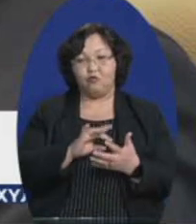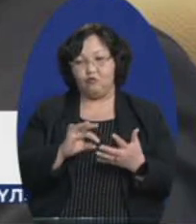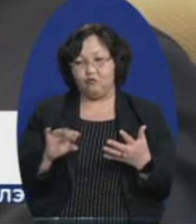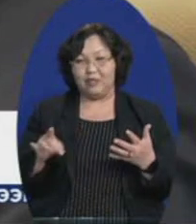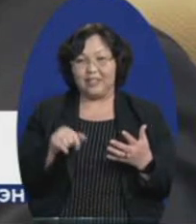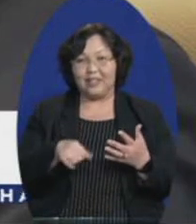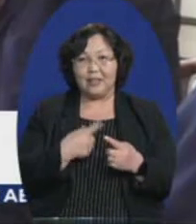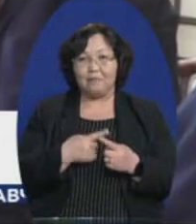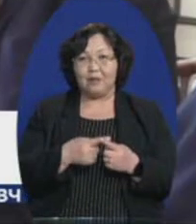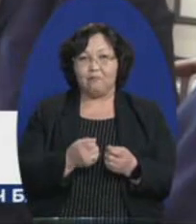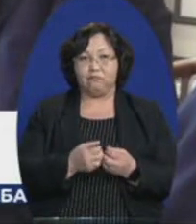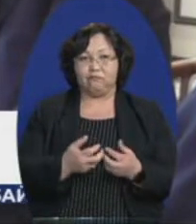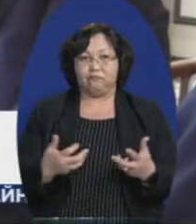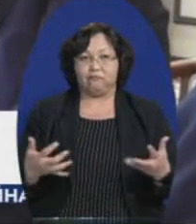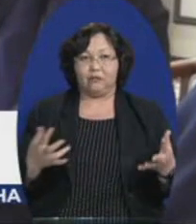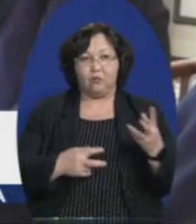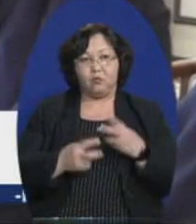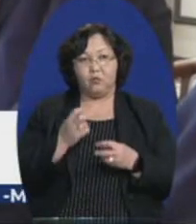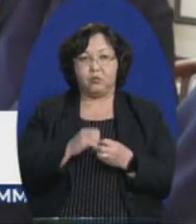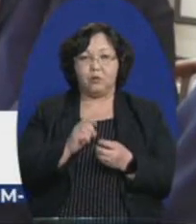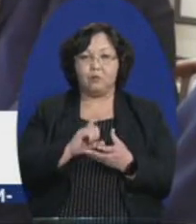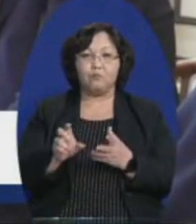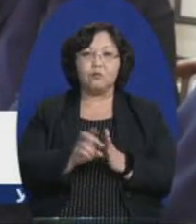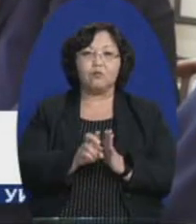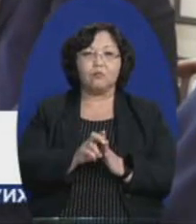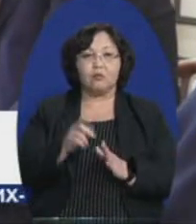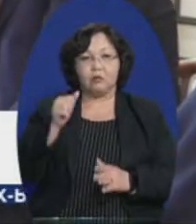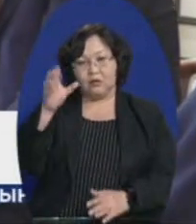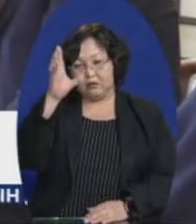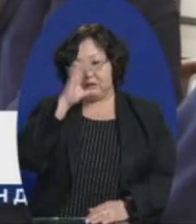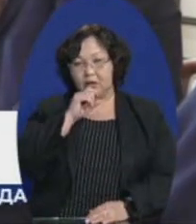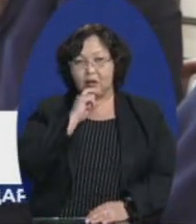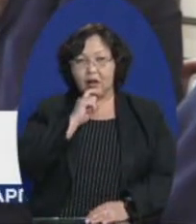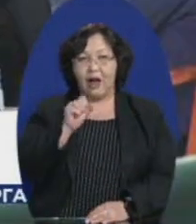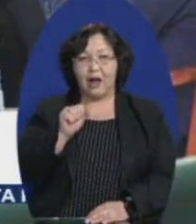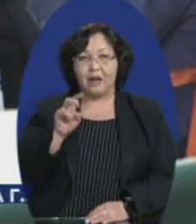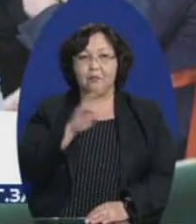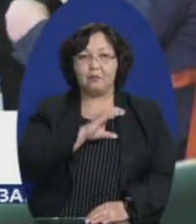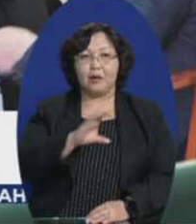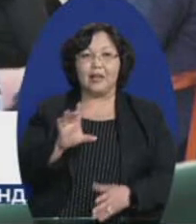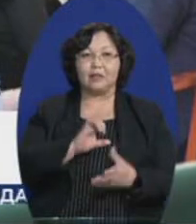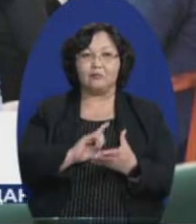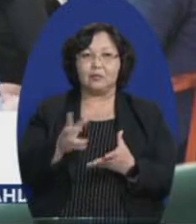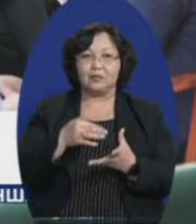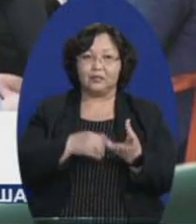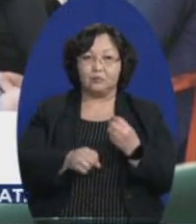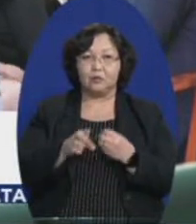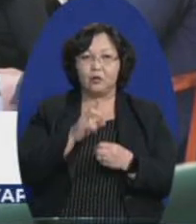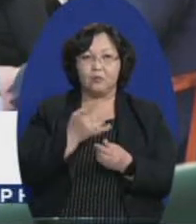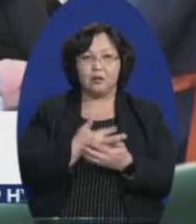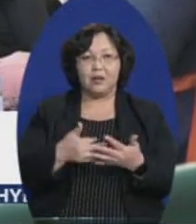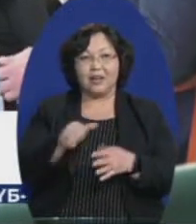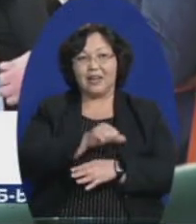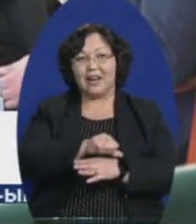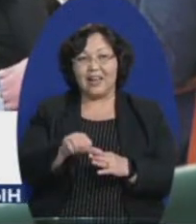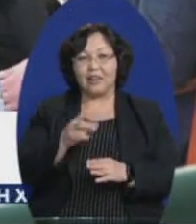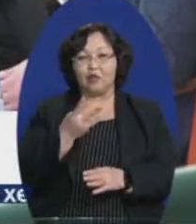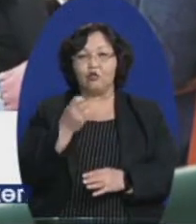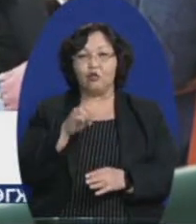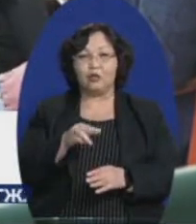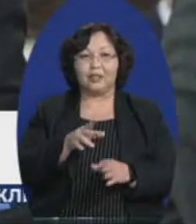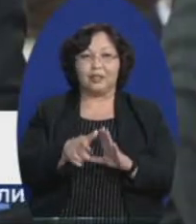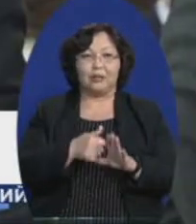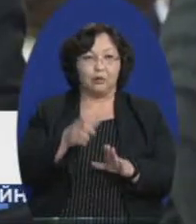нэмэгдүүлэх боломж хангалттай байгааг ерөнхий сайд хэлж байна. Аж ахуйн нэгжүүдийн хувьд экспортод гарч буй бүтээгдэхүүнийг гайл болон нөөтийн татварын бодлогоор